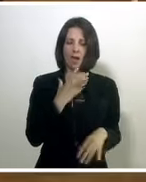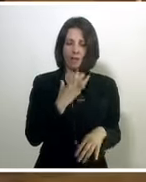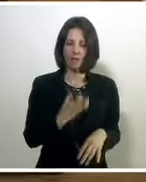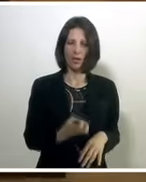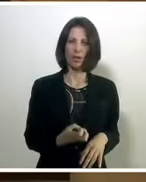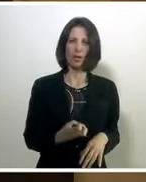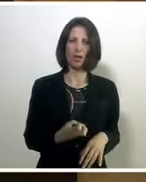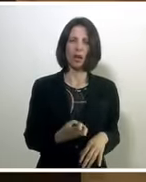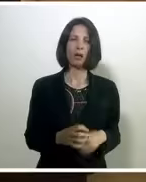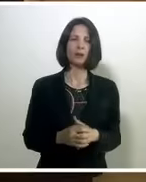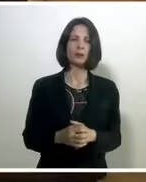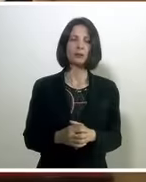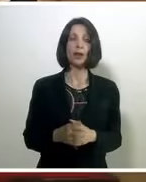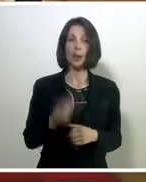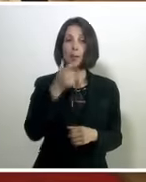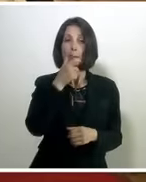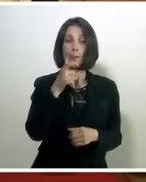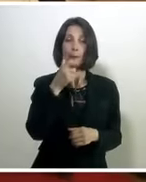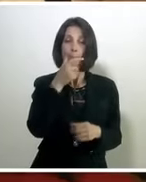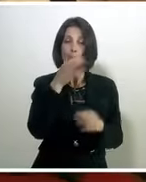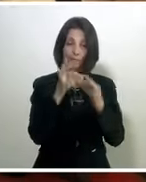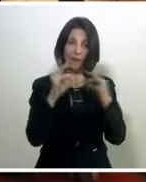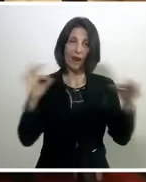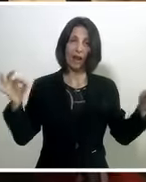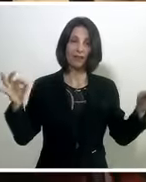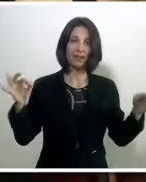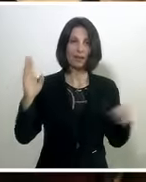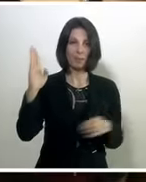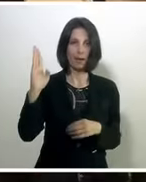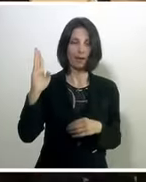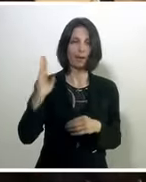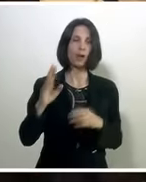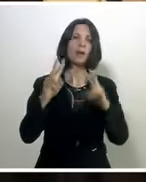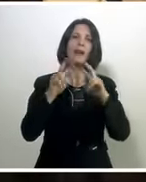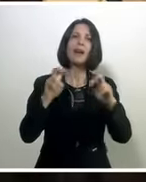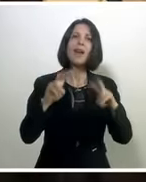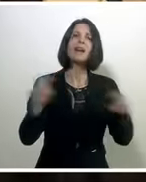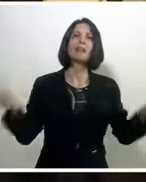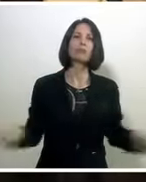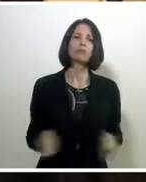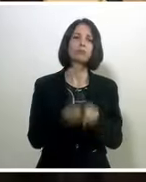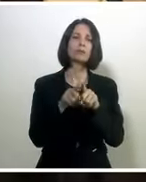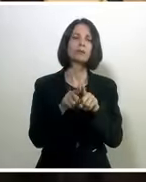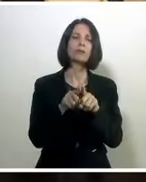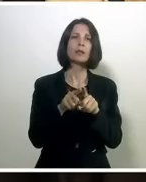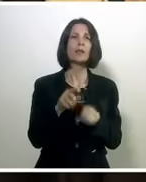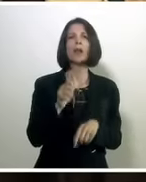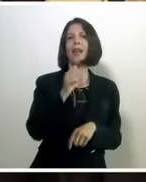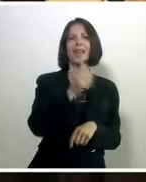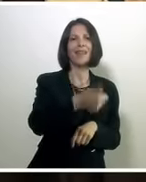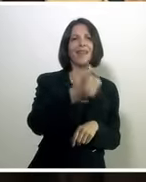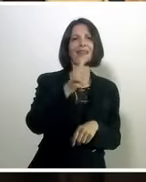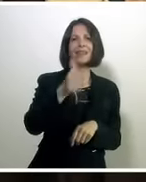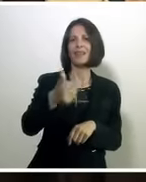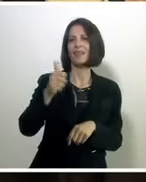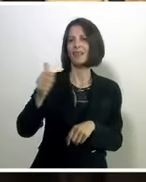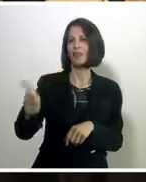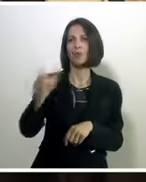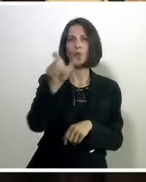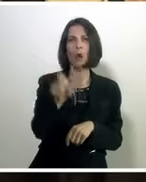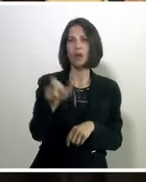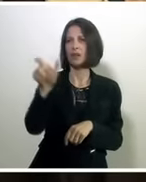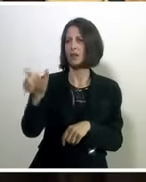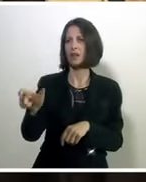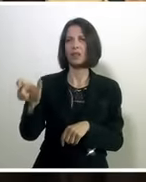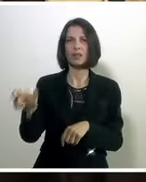Berlinguer l'analisi era sempre la stessa il problema Cioè era l'individualismo possessivo della società di mercato